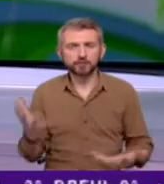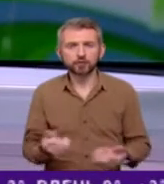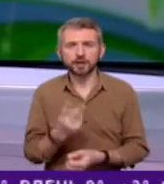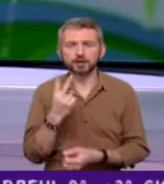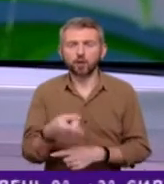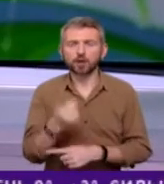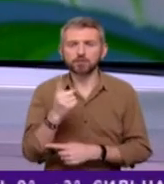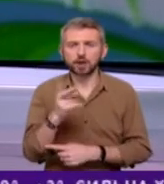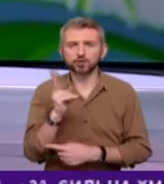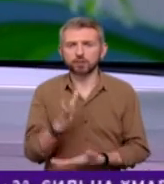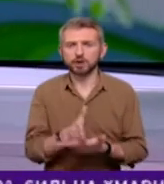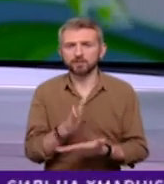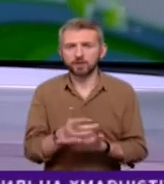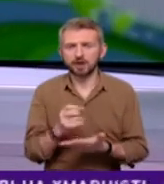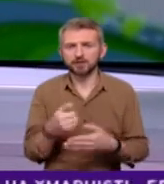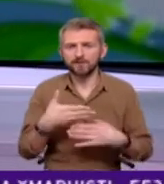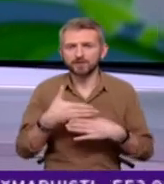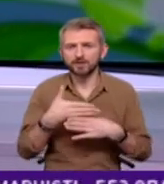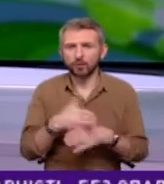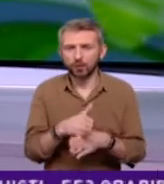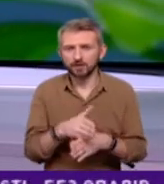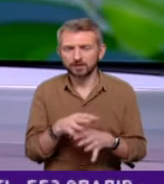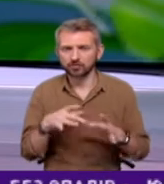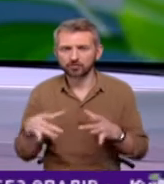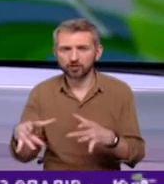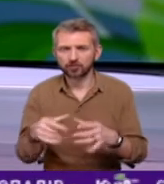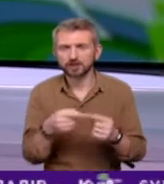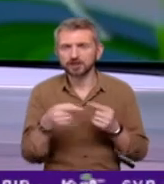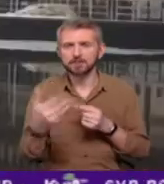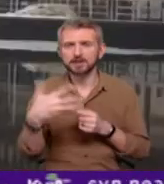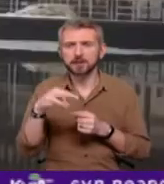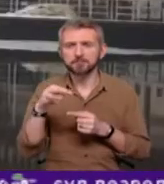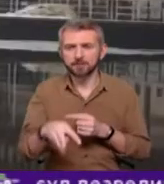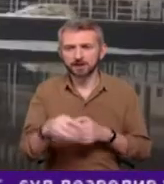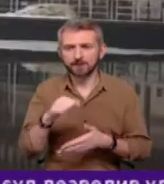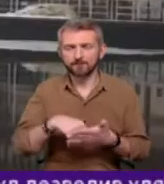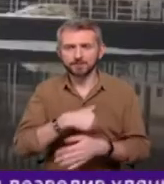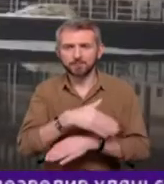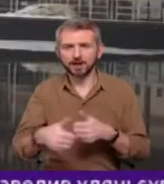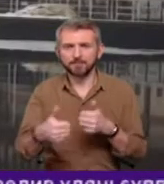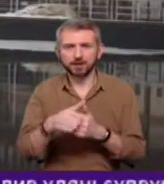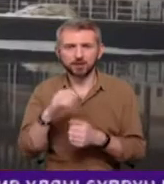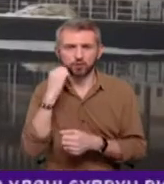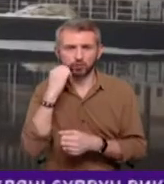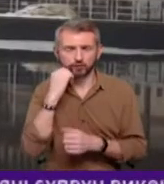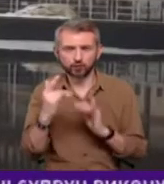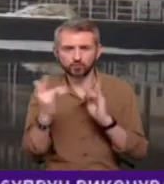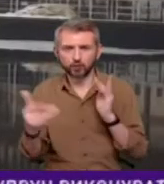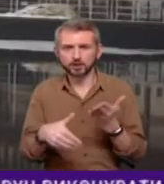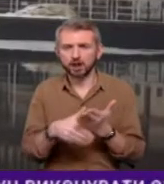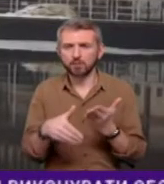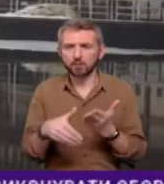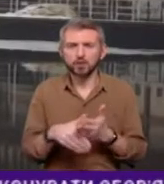двох рибалок, які перебували на відколотій крижині за 50 метрів від берега в районі Північного мосту. За допомогою глісера